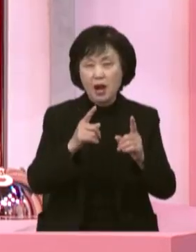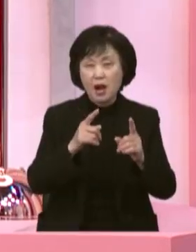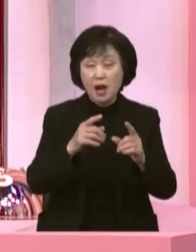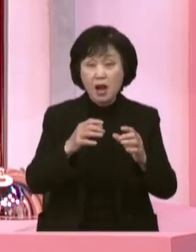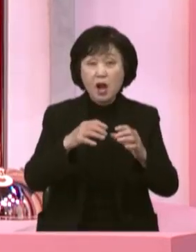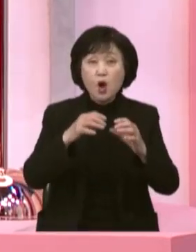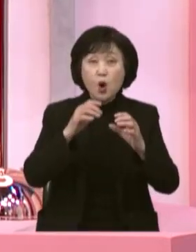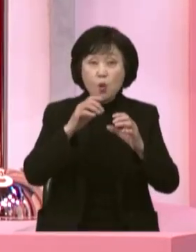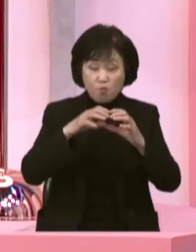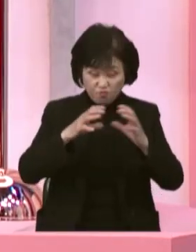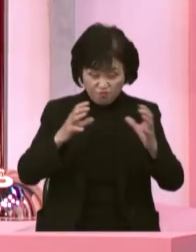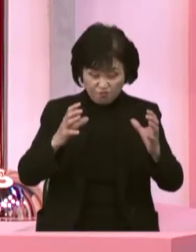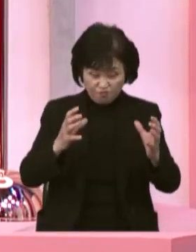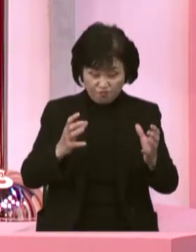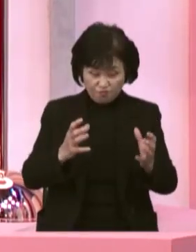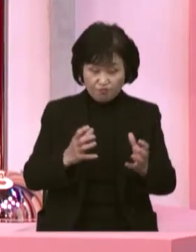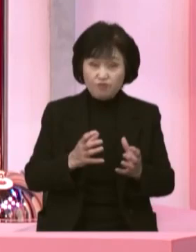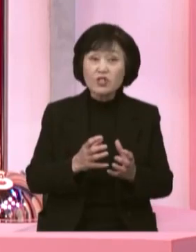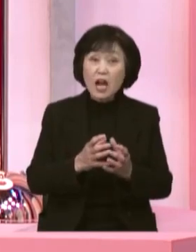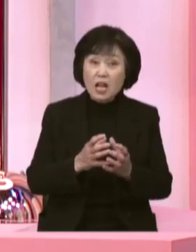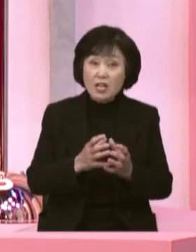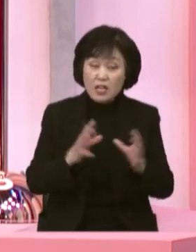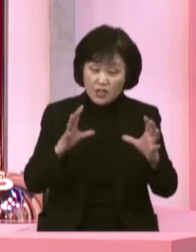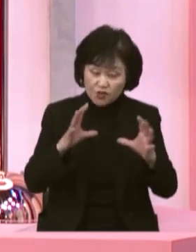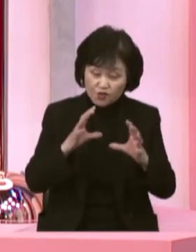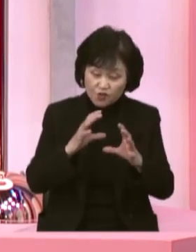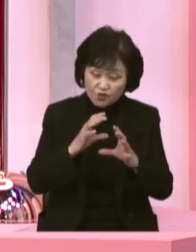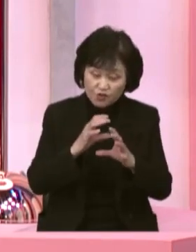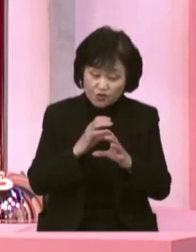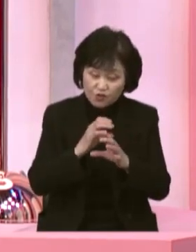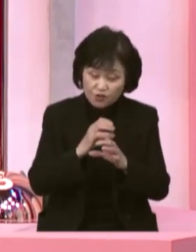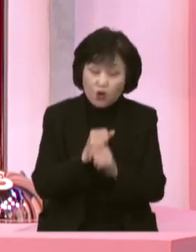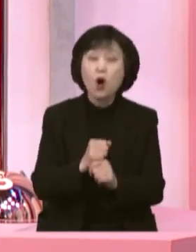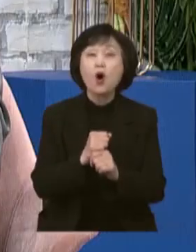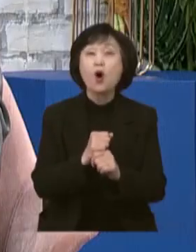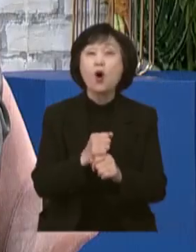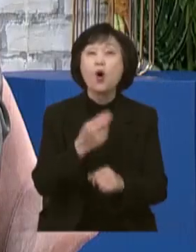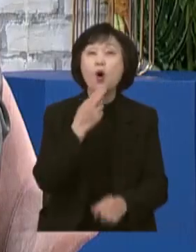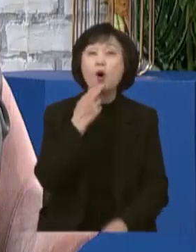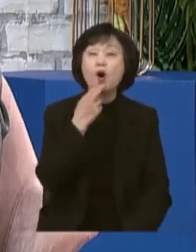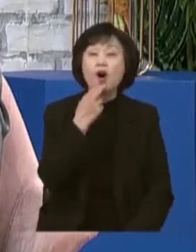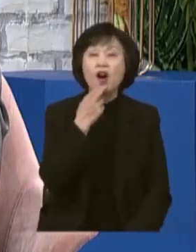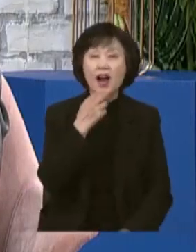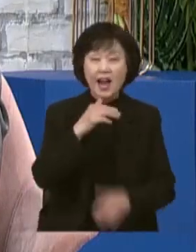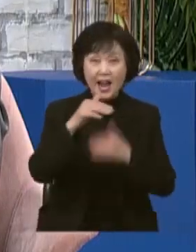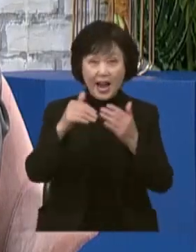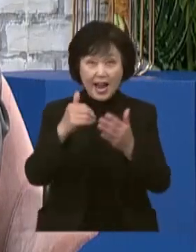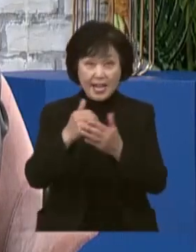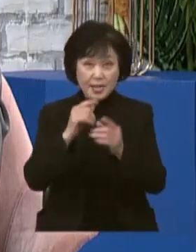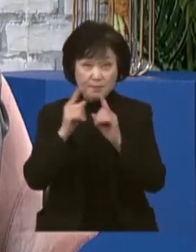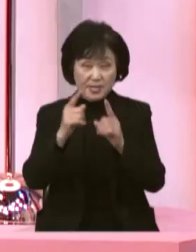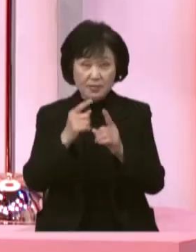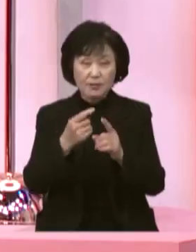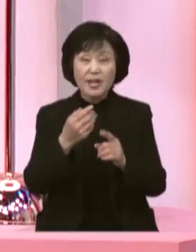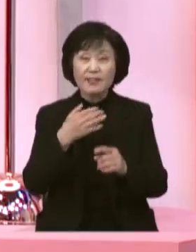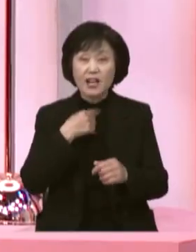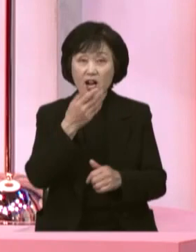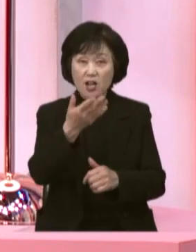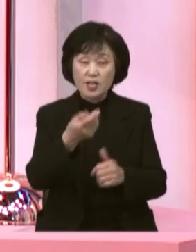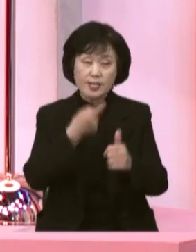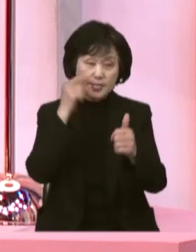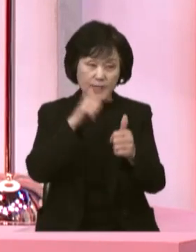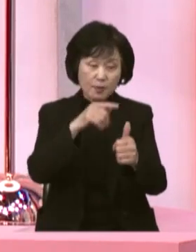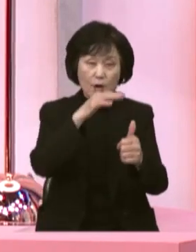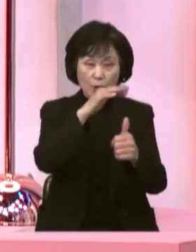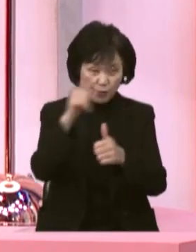거야. 그러니까 지금도 그 전파 같은 거 하지 않아? 그럼 점이 뚝! 그 자국이 있어요. 있긴 있어. 그래 병원에 가든